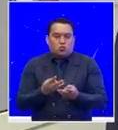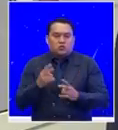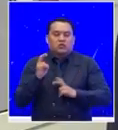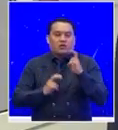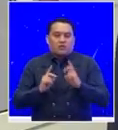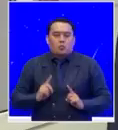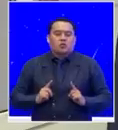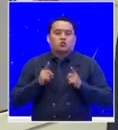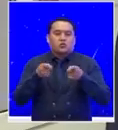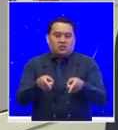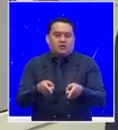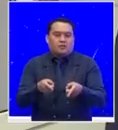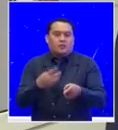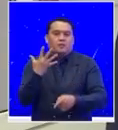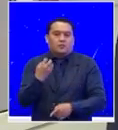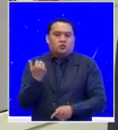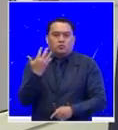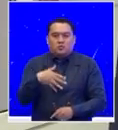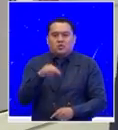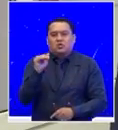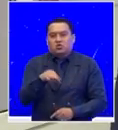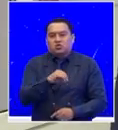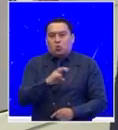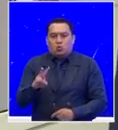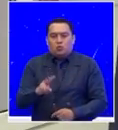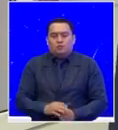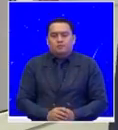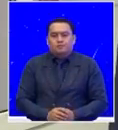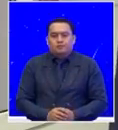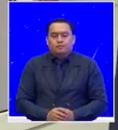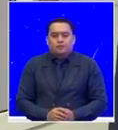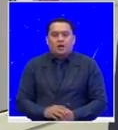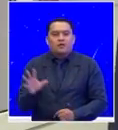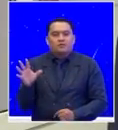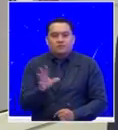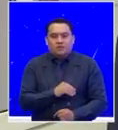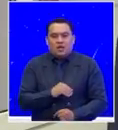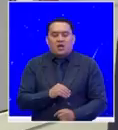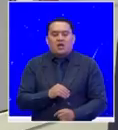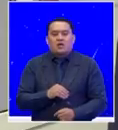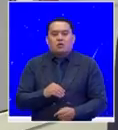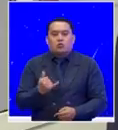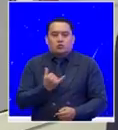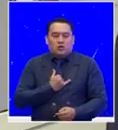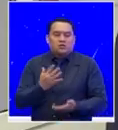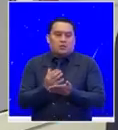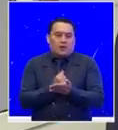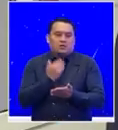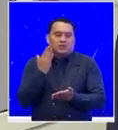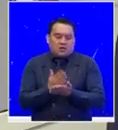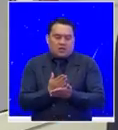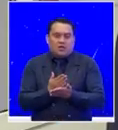заводы поступить 550 тысяч тонн. В принципе, все предпосылки есть,